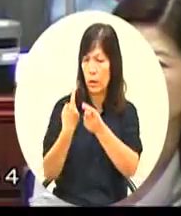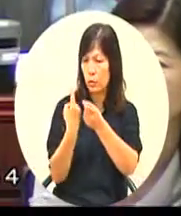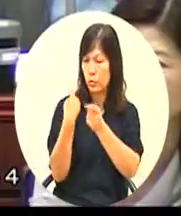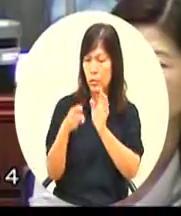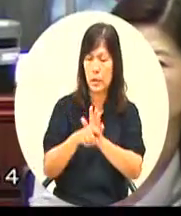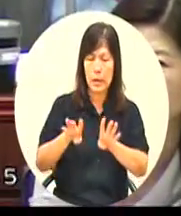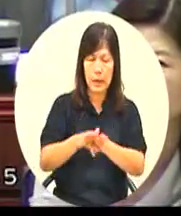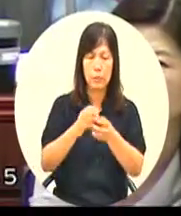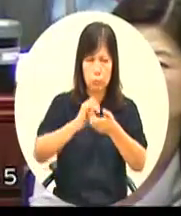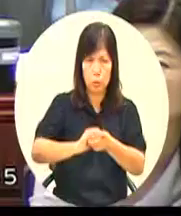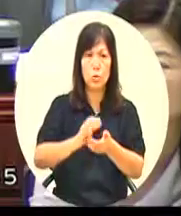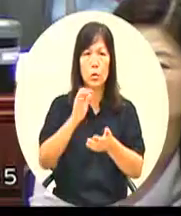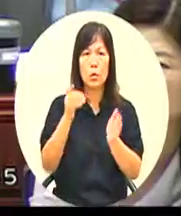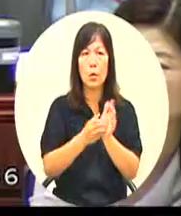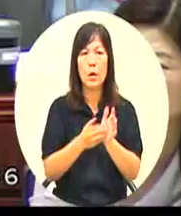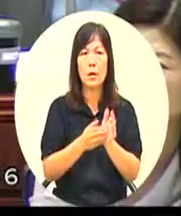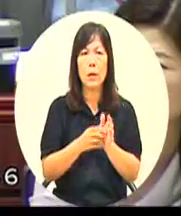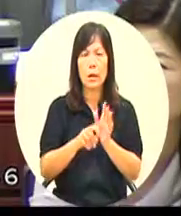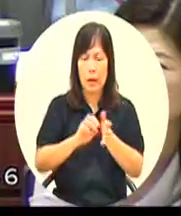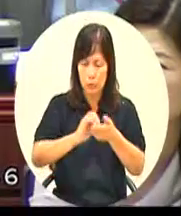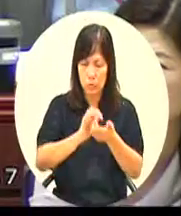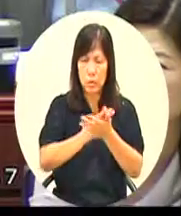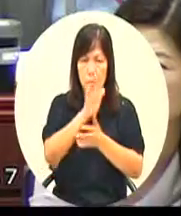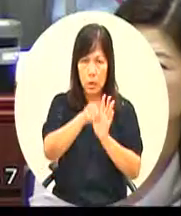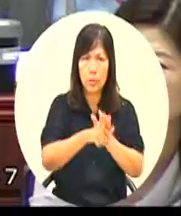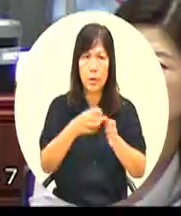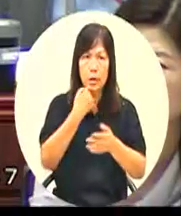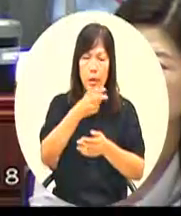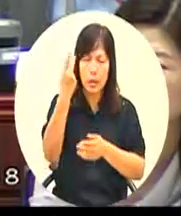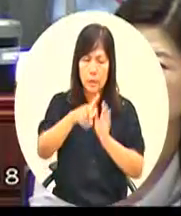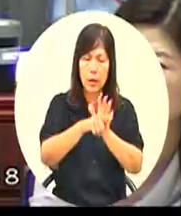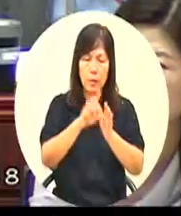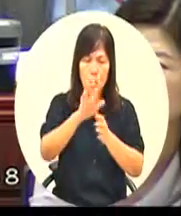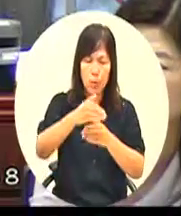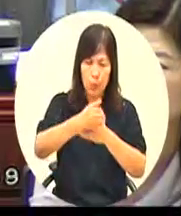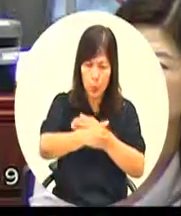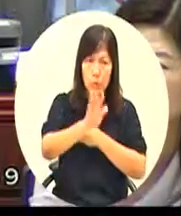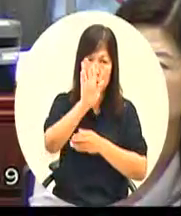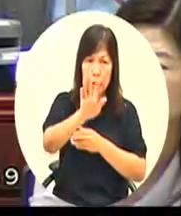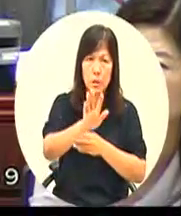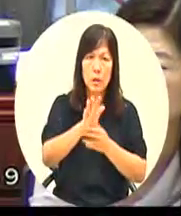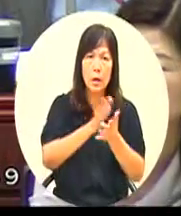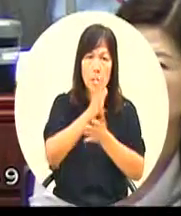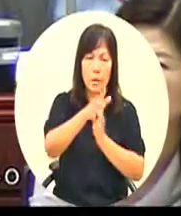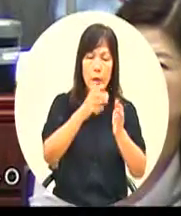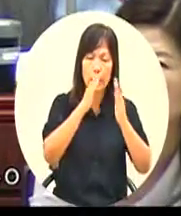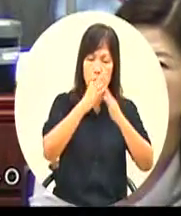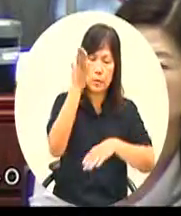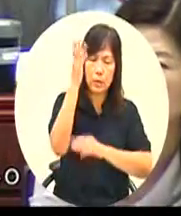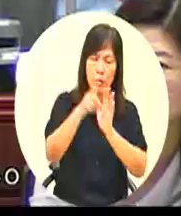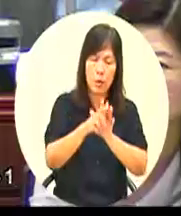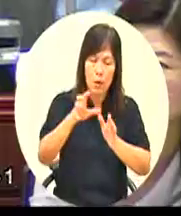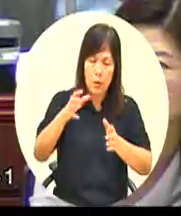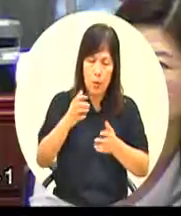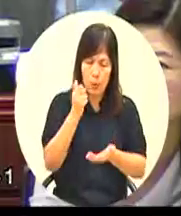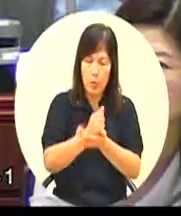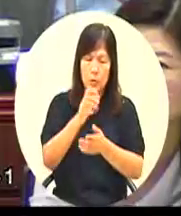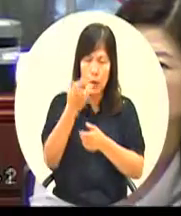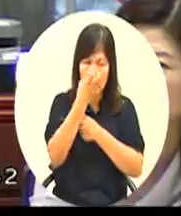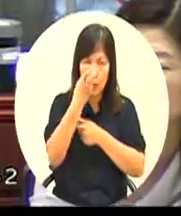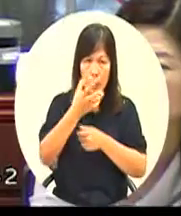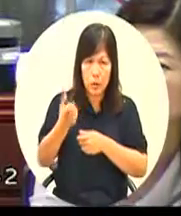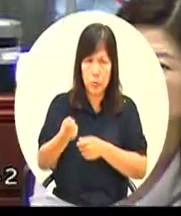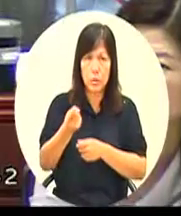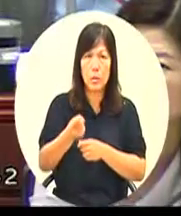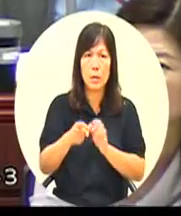核定了，那但是核定了之后必须要经过容积调派的过程才能够由市府取得的管理权，那目前在这一